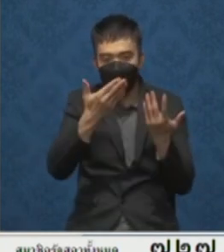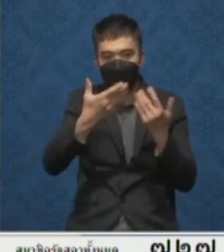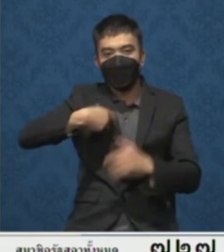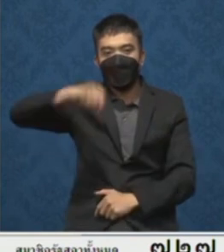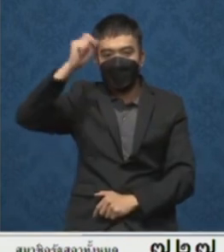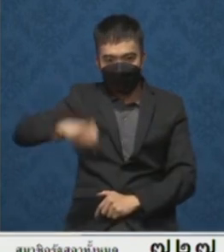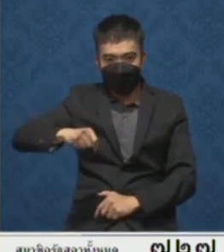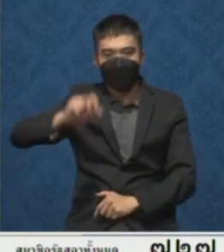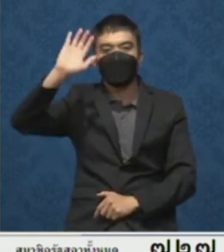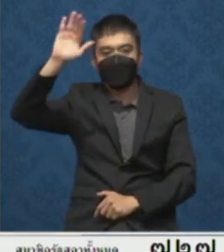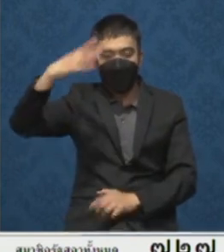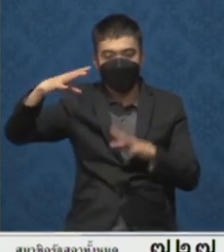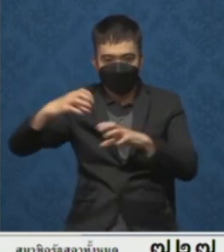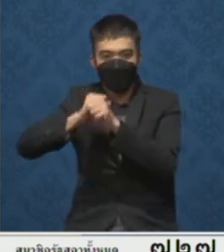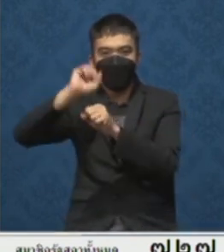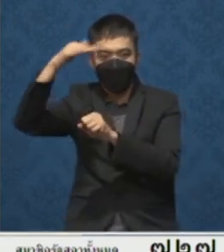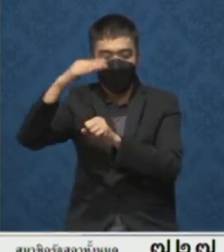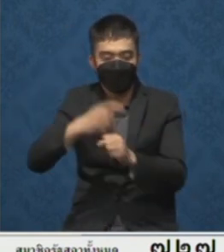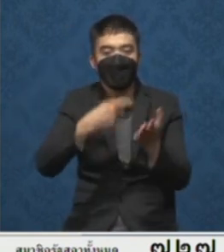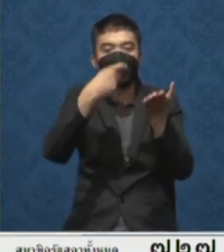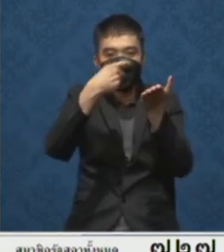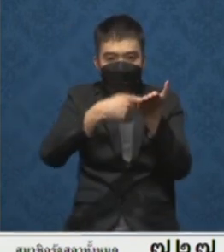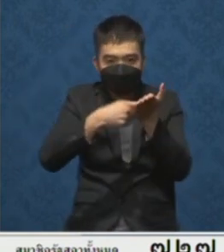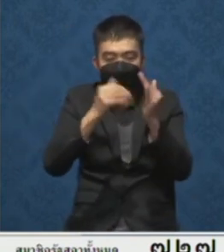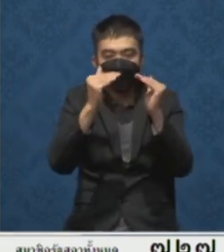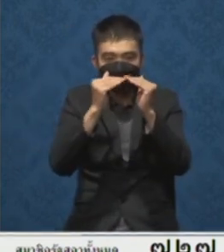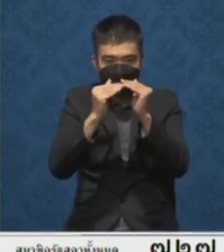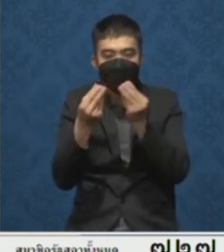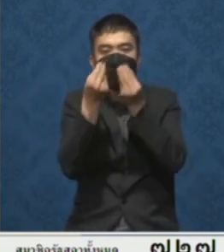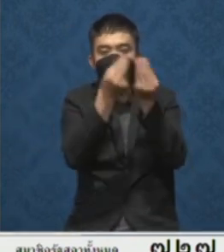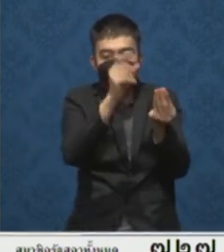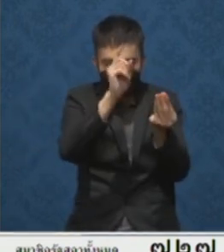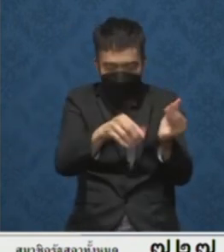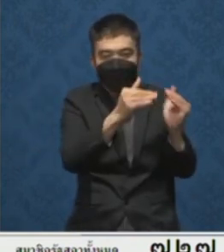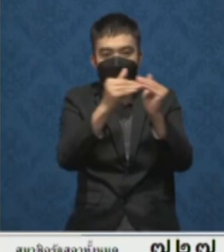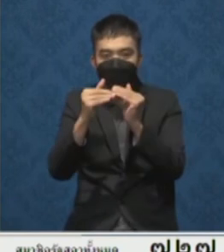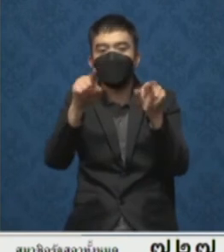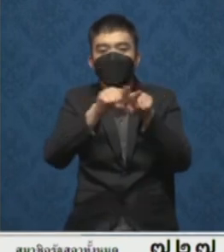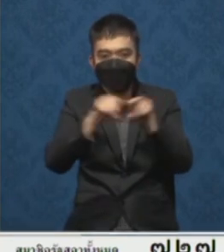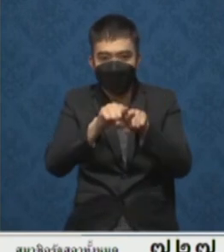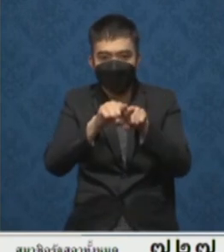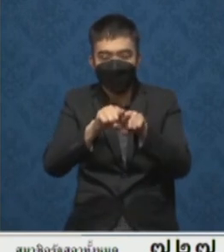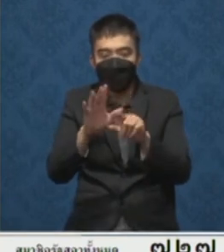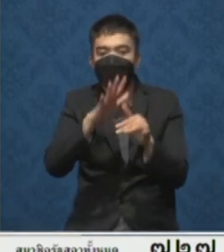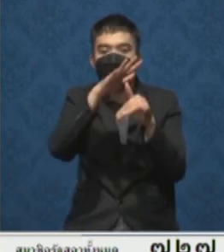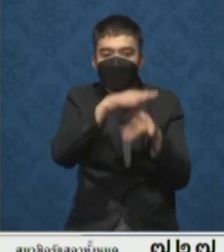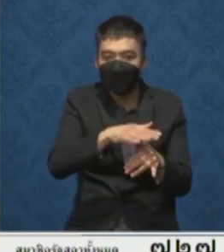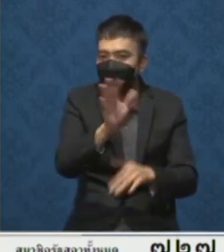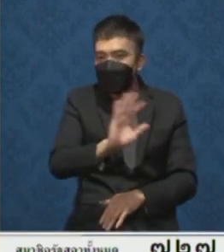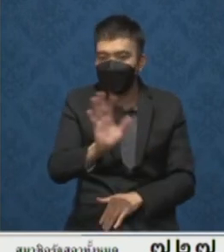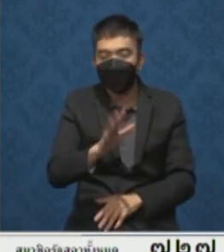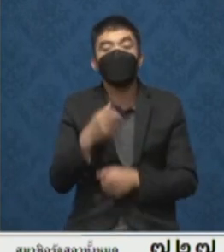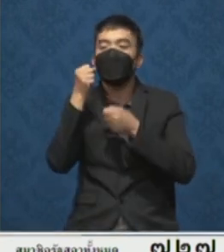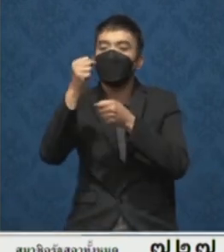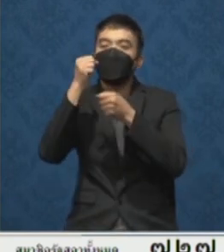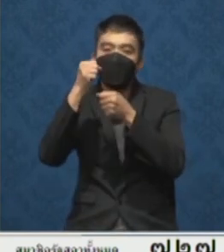คนต้องได้รับสิทธิ์ในการประกันตัวออกมาสู้คดีให้ถึงที่สุดค่ะต้องไม่มีใครถูกจำกัดสิทธิเสรีภาพเพียงเพราะออกมาชุมนุม